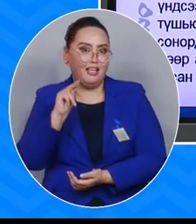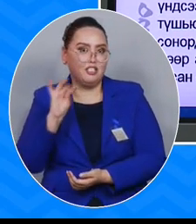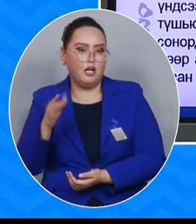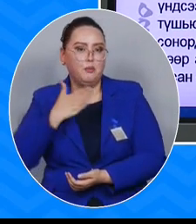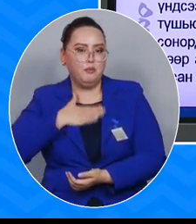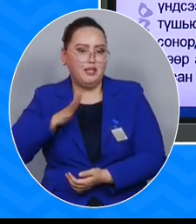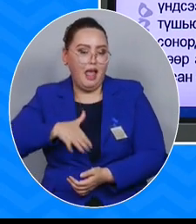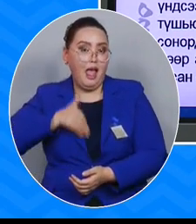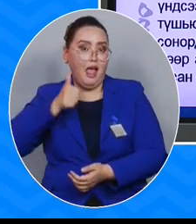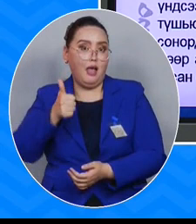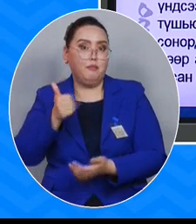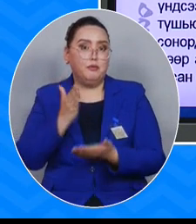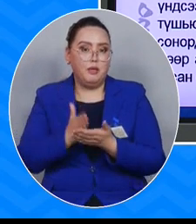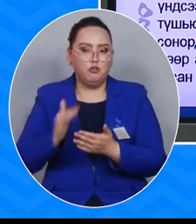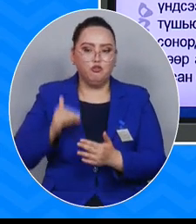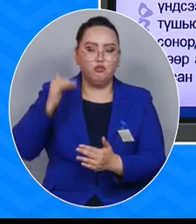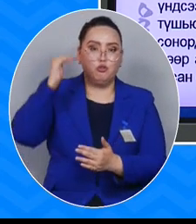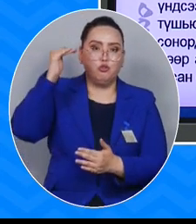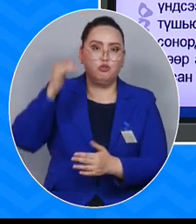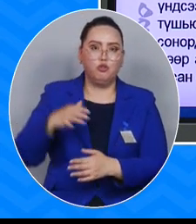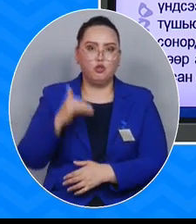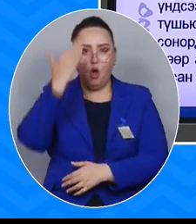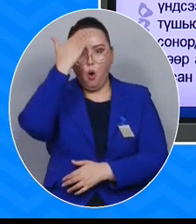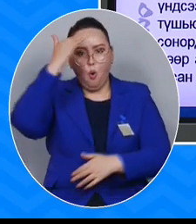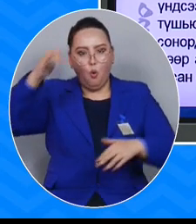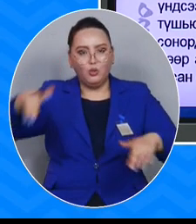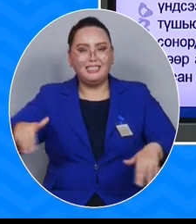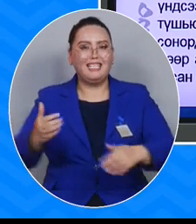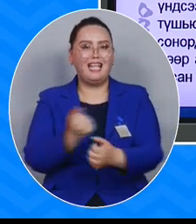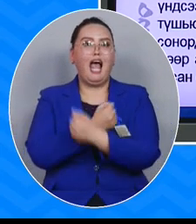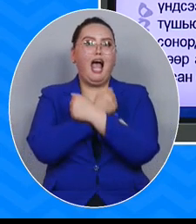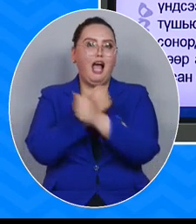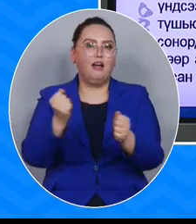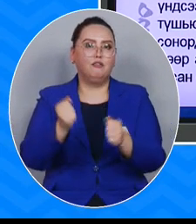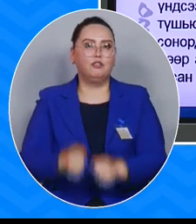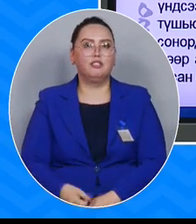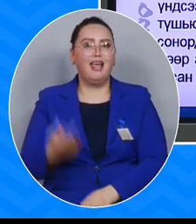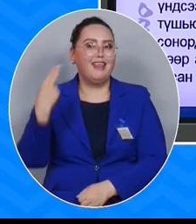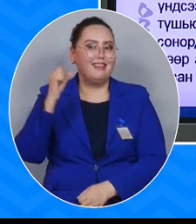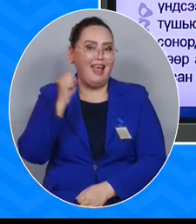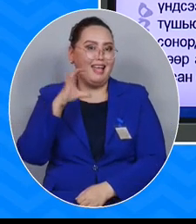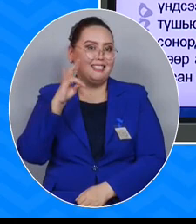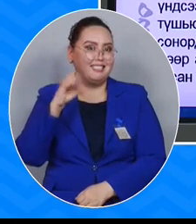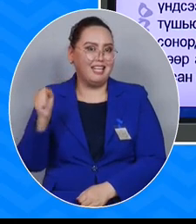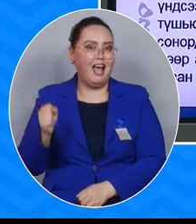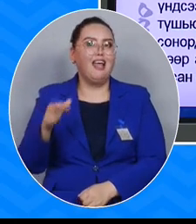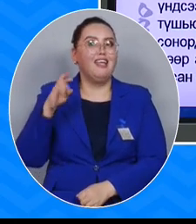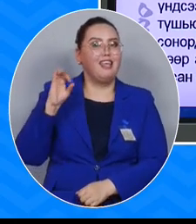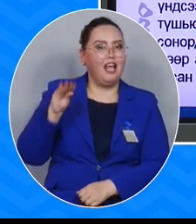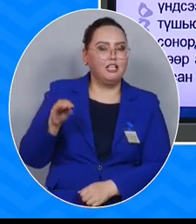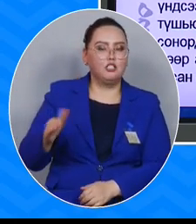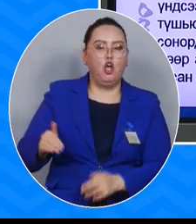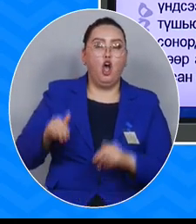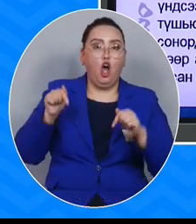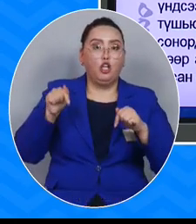өсөж өндейж өрхгерэй толгоалж, улс өндсөй аварж үштіну өдгілэж ататна аатхаж өдей зэрэхт хүрүү.